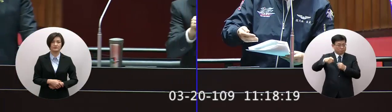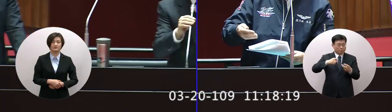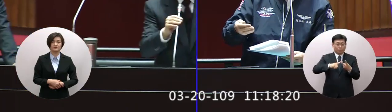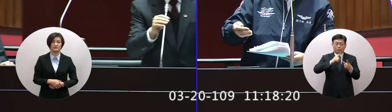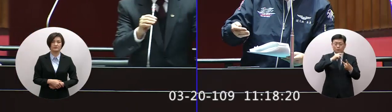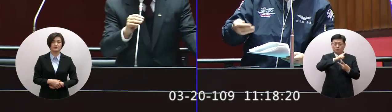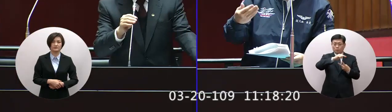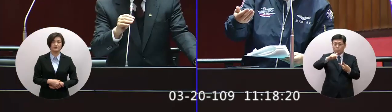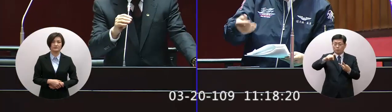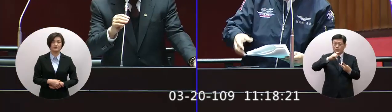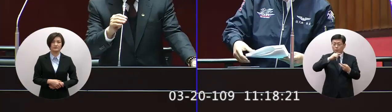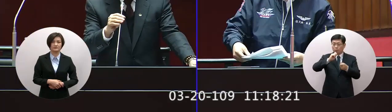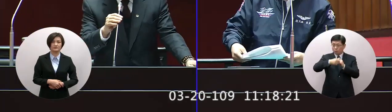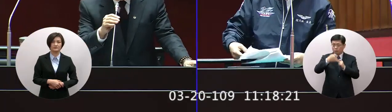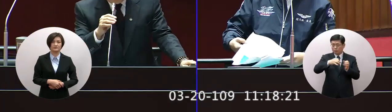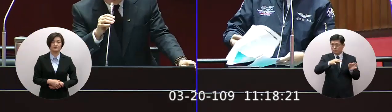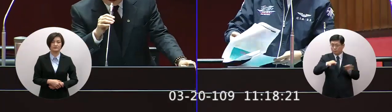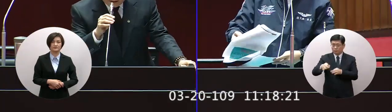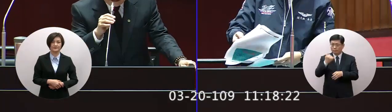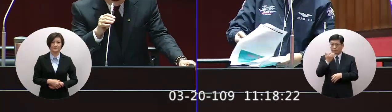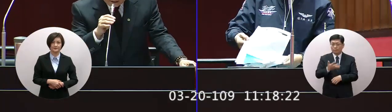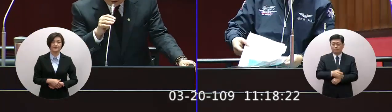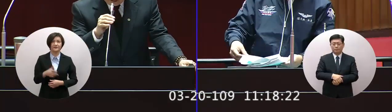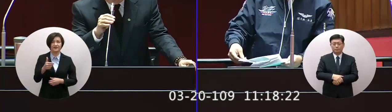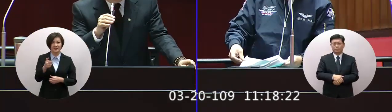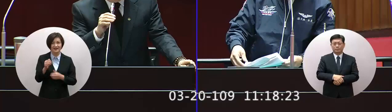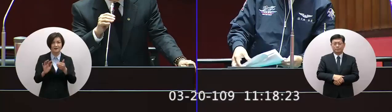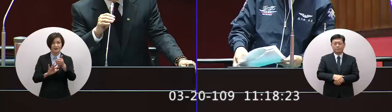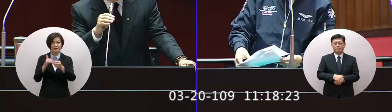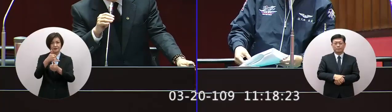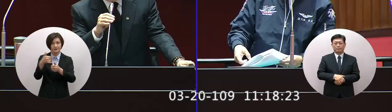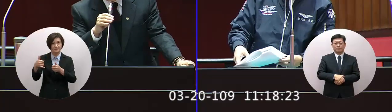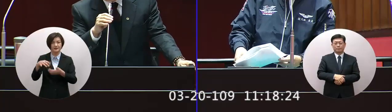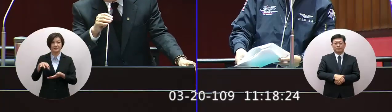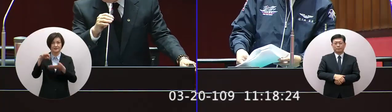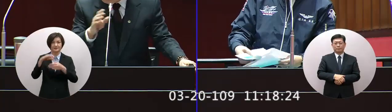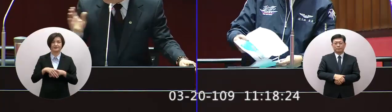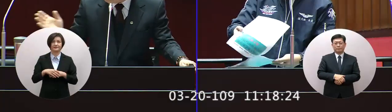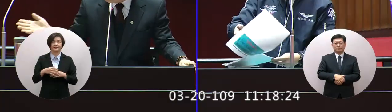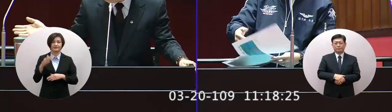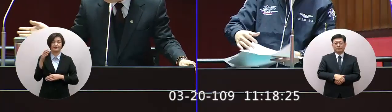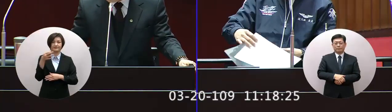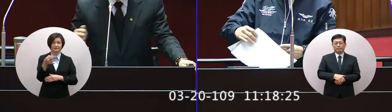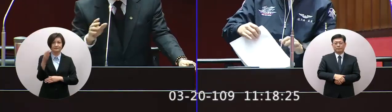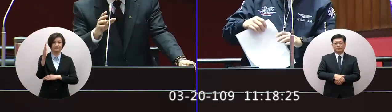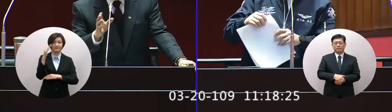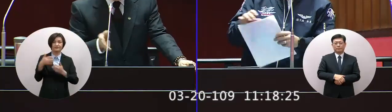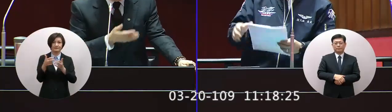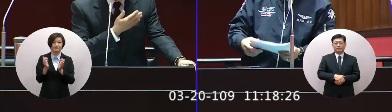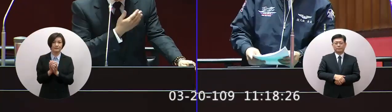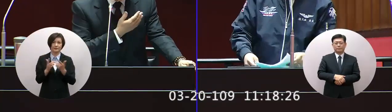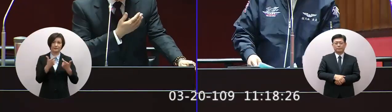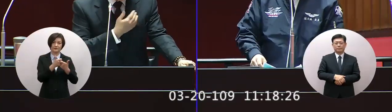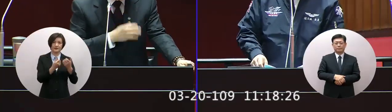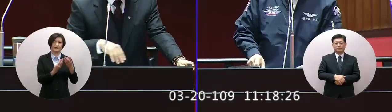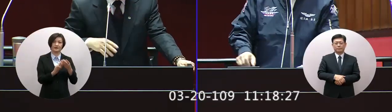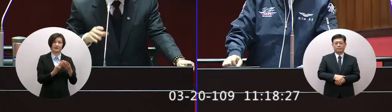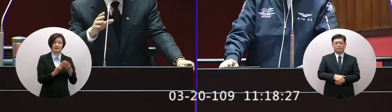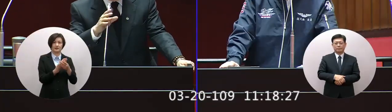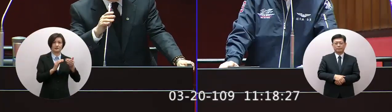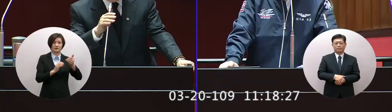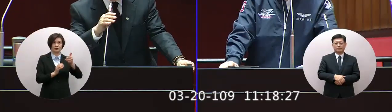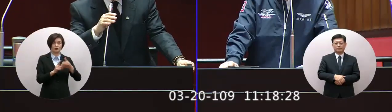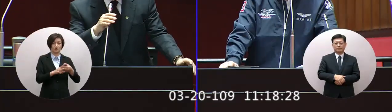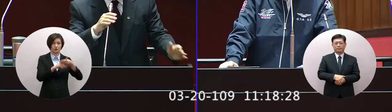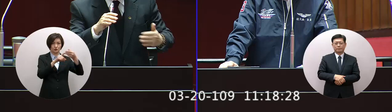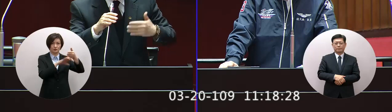物税12条之5展延的可能性？ 我非常谢谢委员。我想这部分财政部会配合产业主管机关，还有这个环